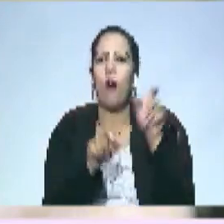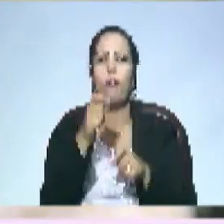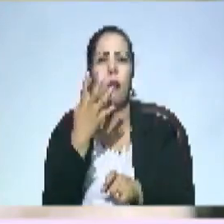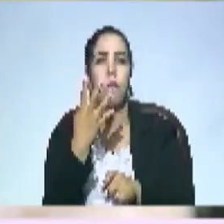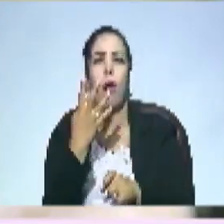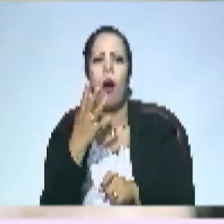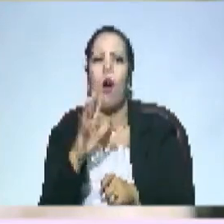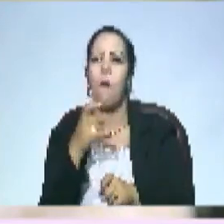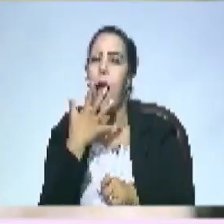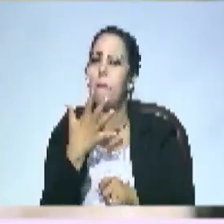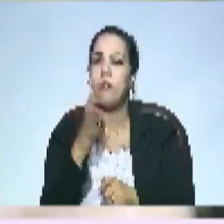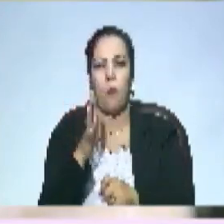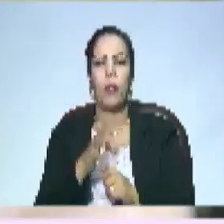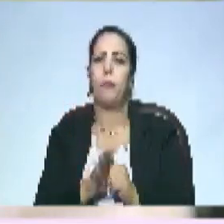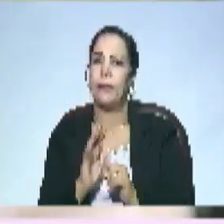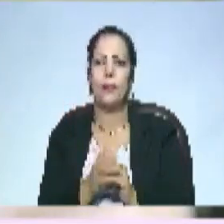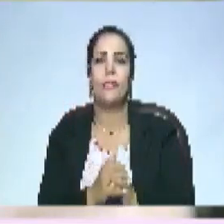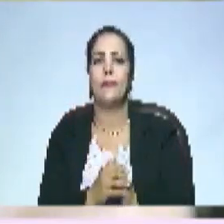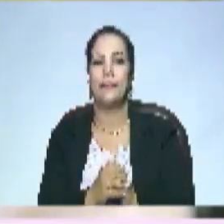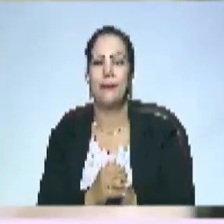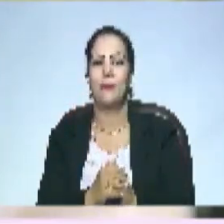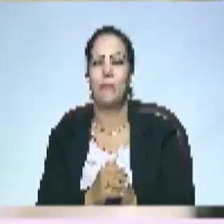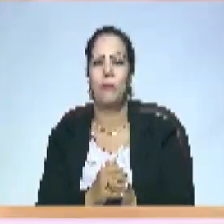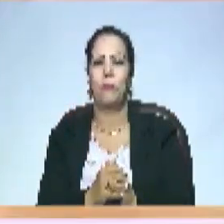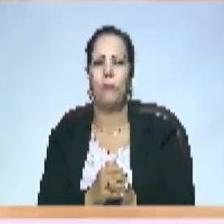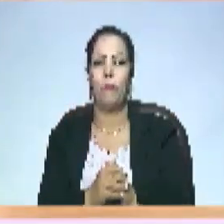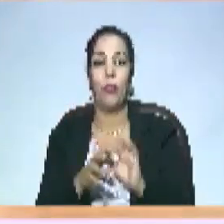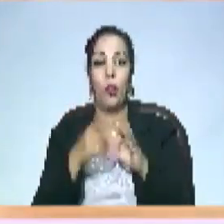افراد يعني.